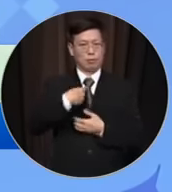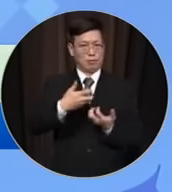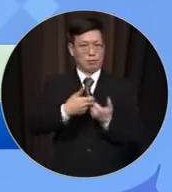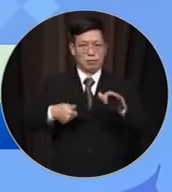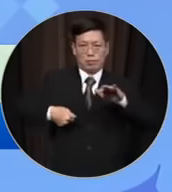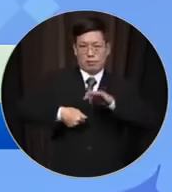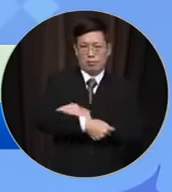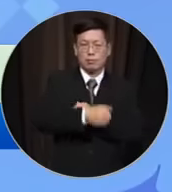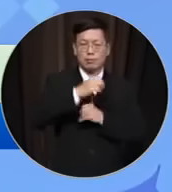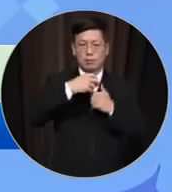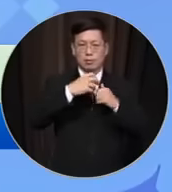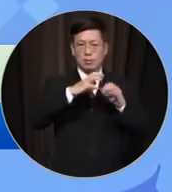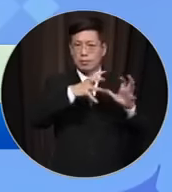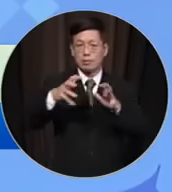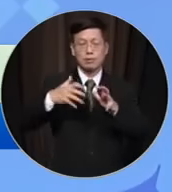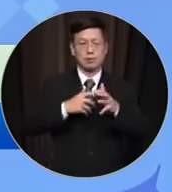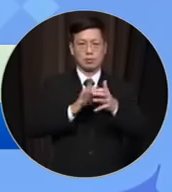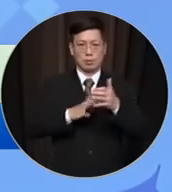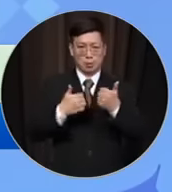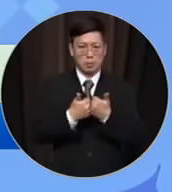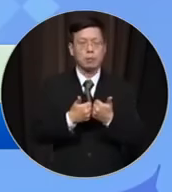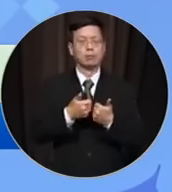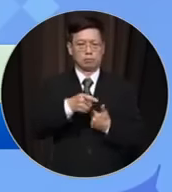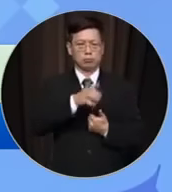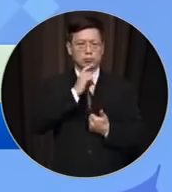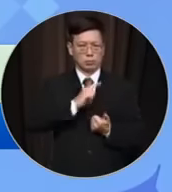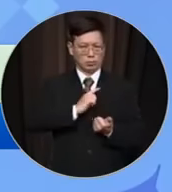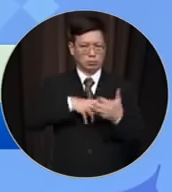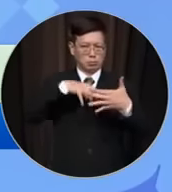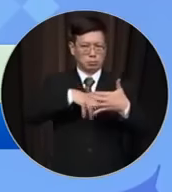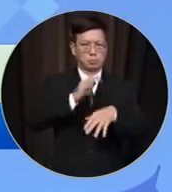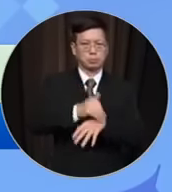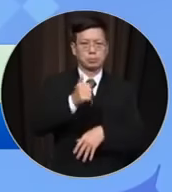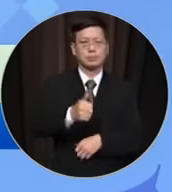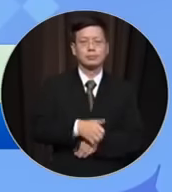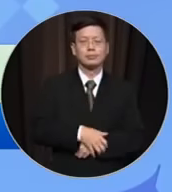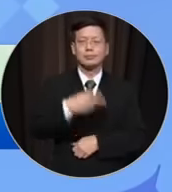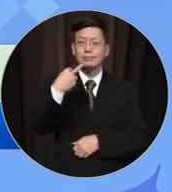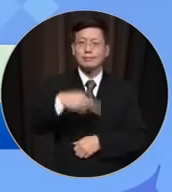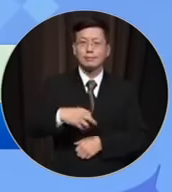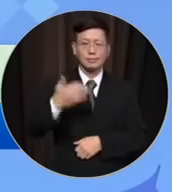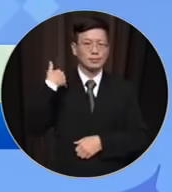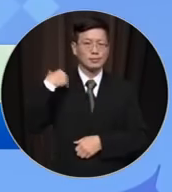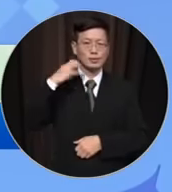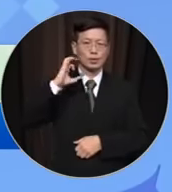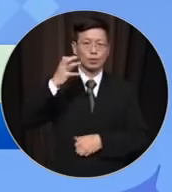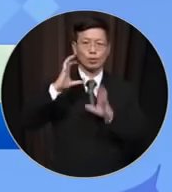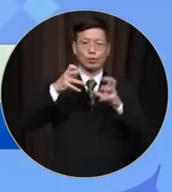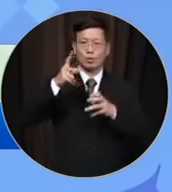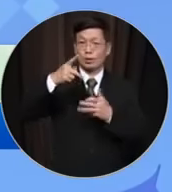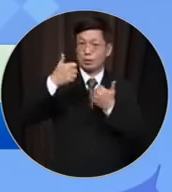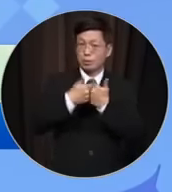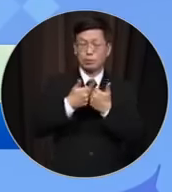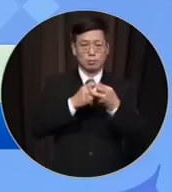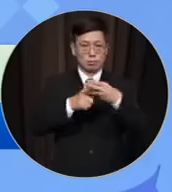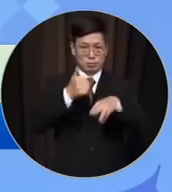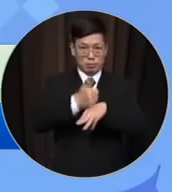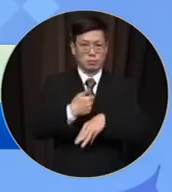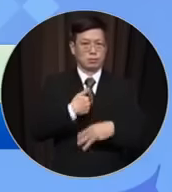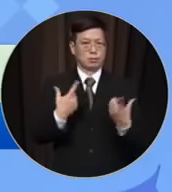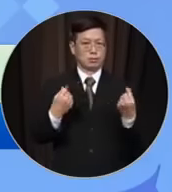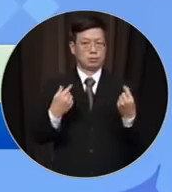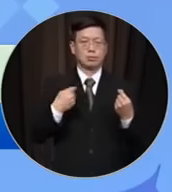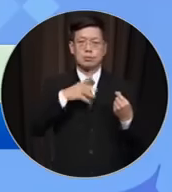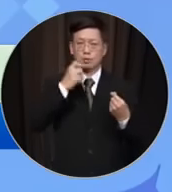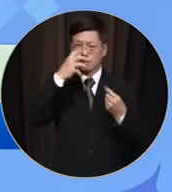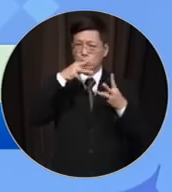界卫生大会，这就是软实力的例子。另外，我在国科会主委任内，也与欧盟各国、美